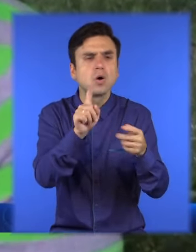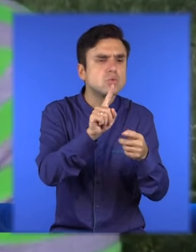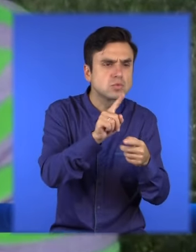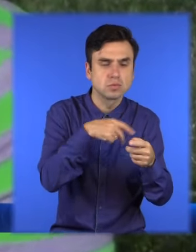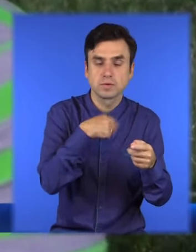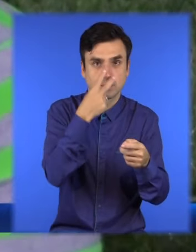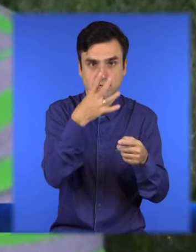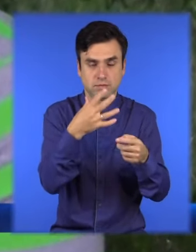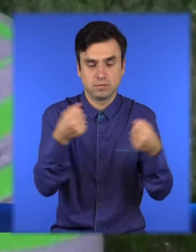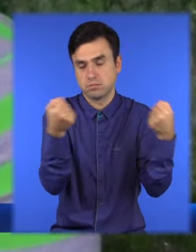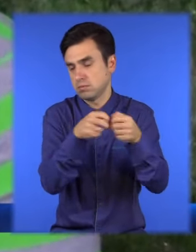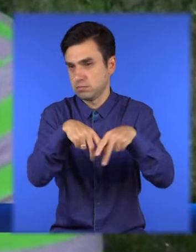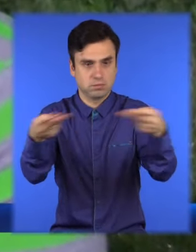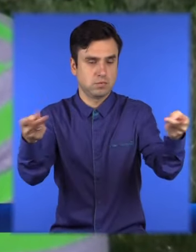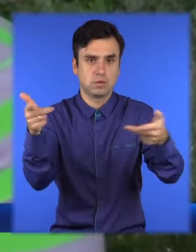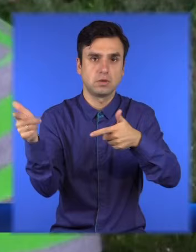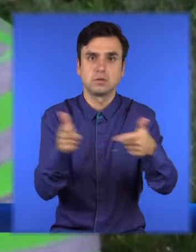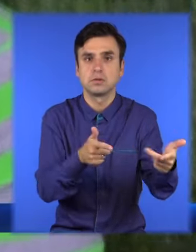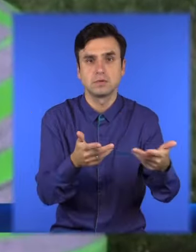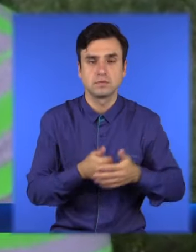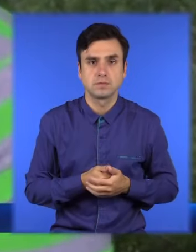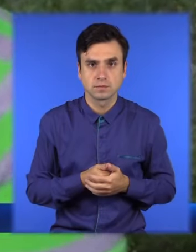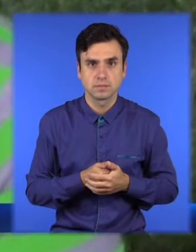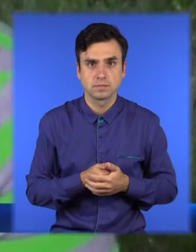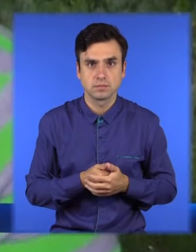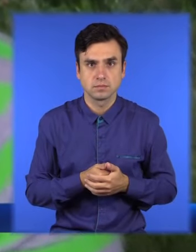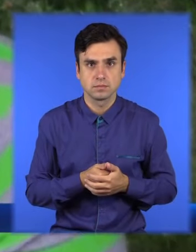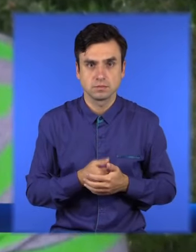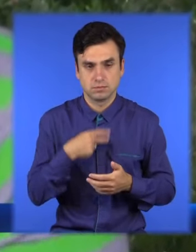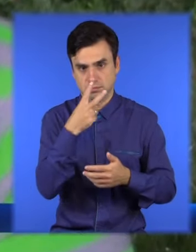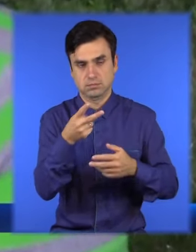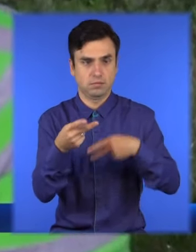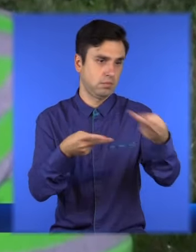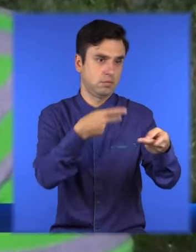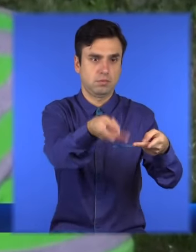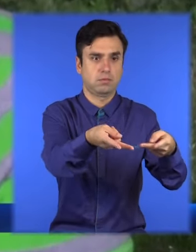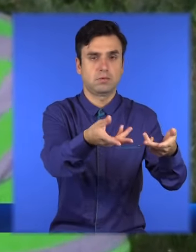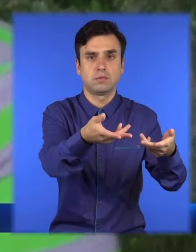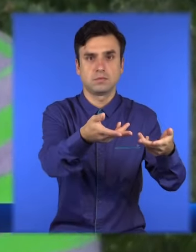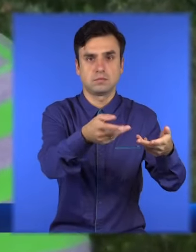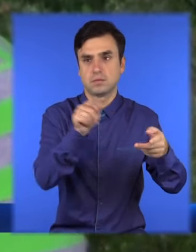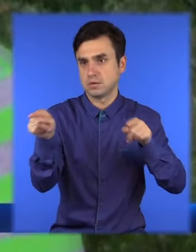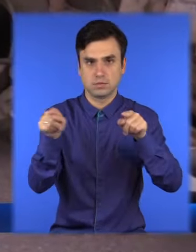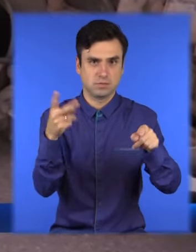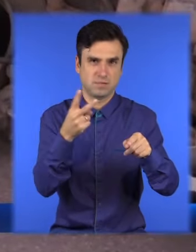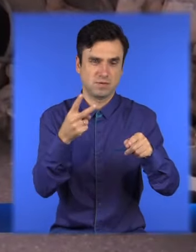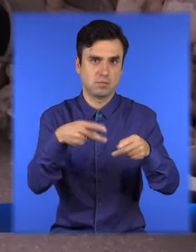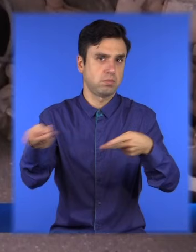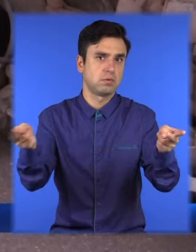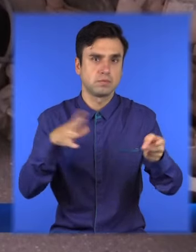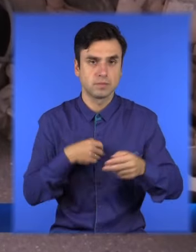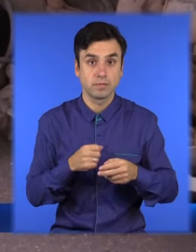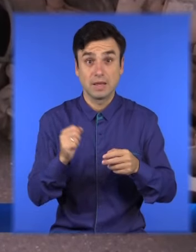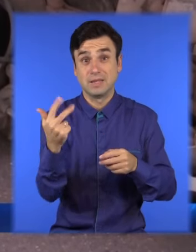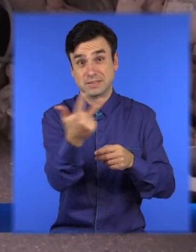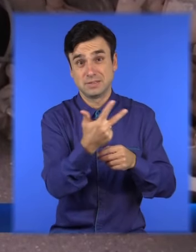все произошло. І все. Бачили, як вони валяються. і мотоцикл, і з тої сторони, і все.